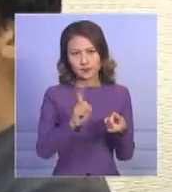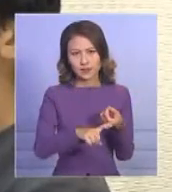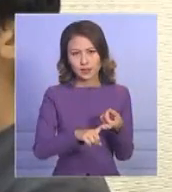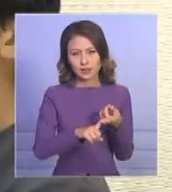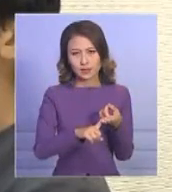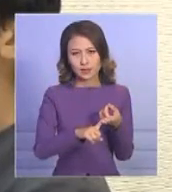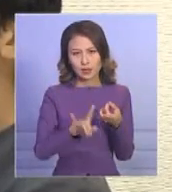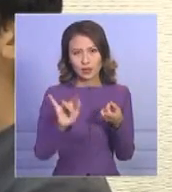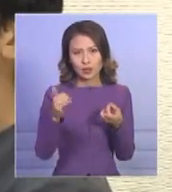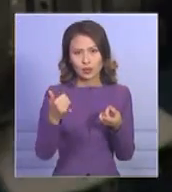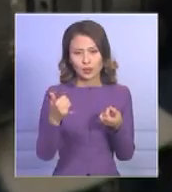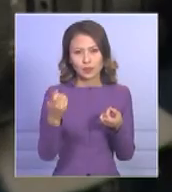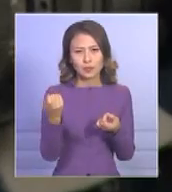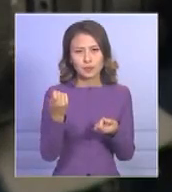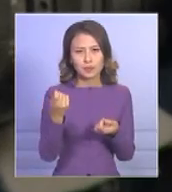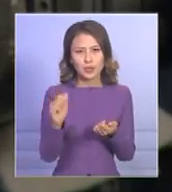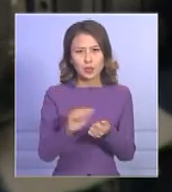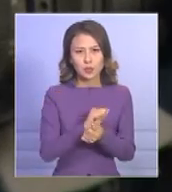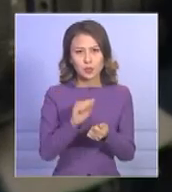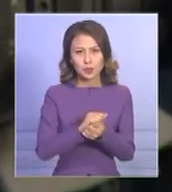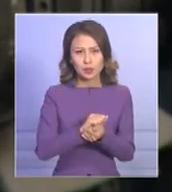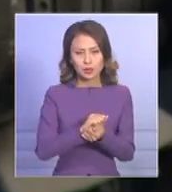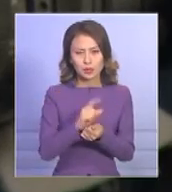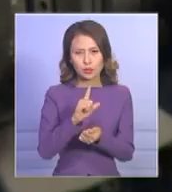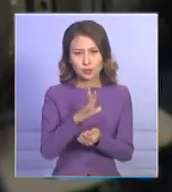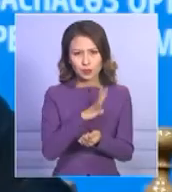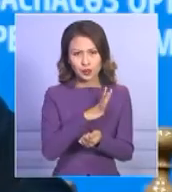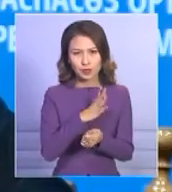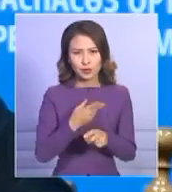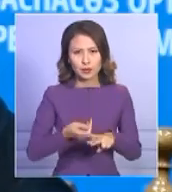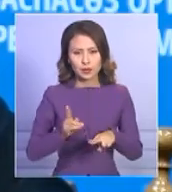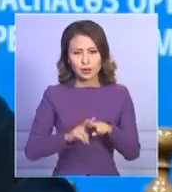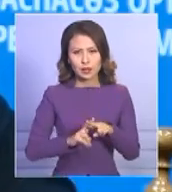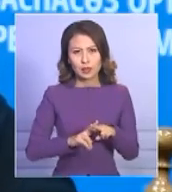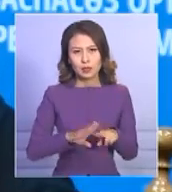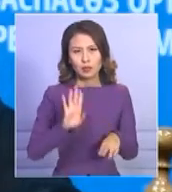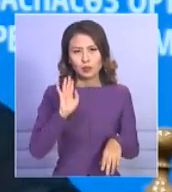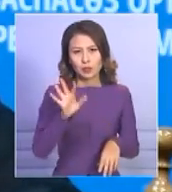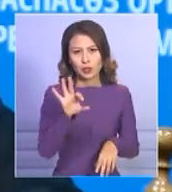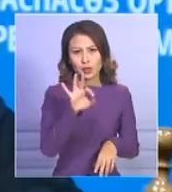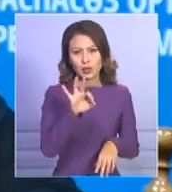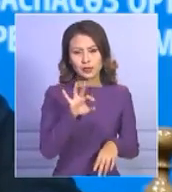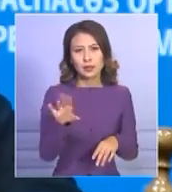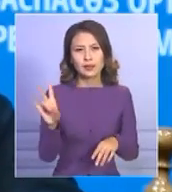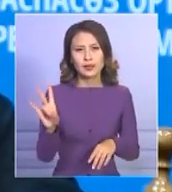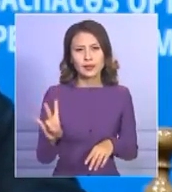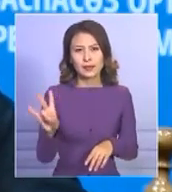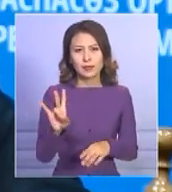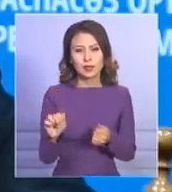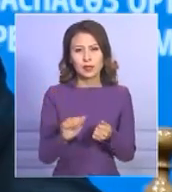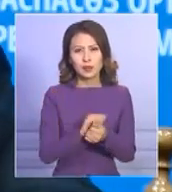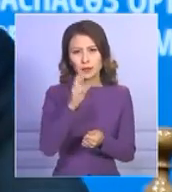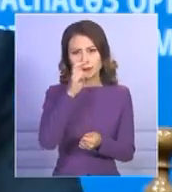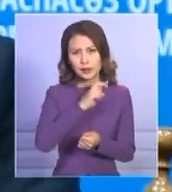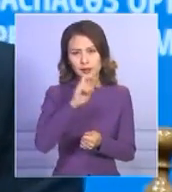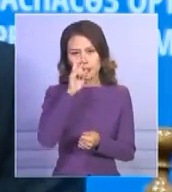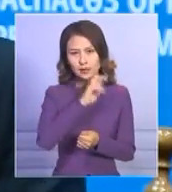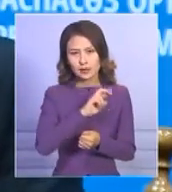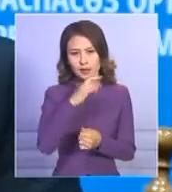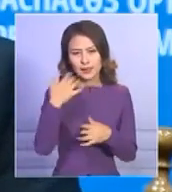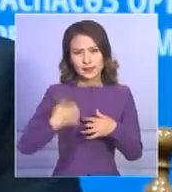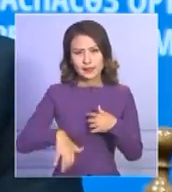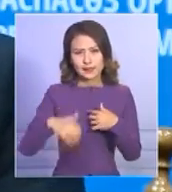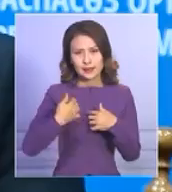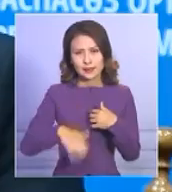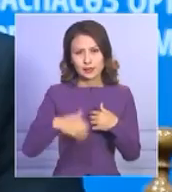ылғалды астықты құрғату үшін осы қазан қараша айларында 74,4 мың тонна жанармай орташа